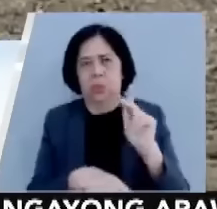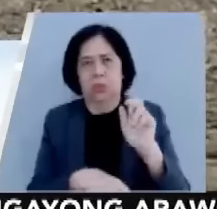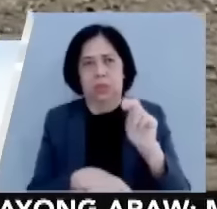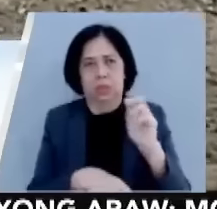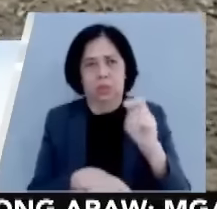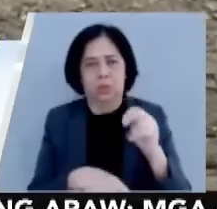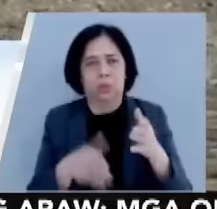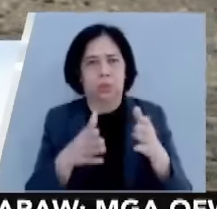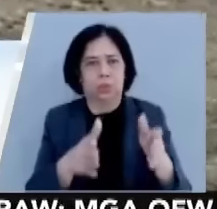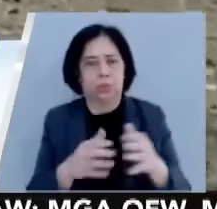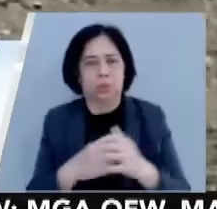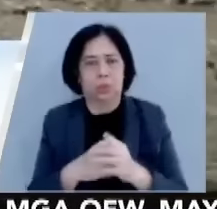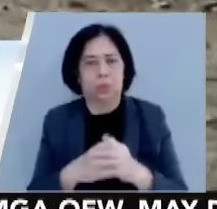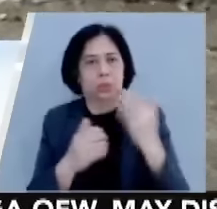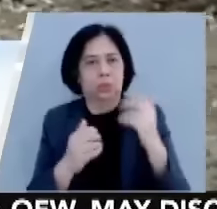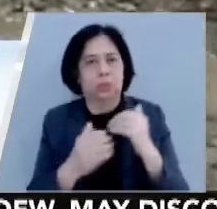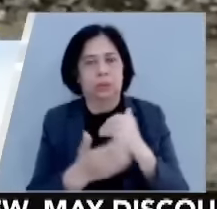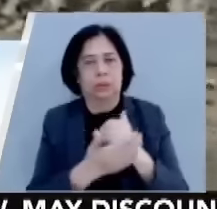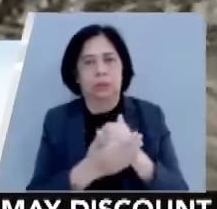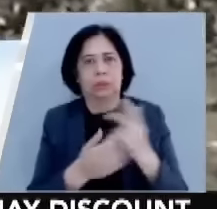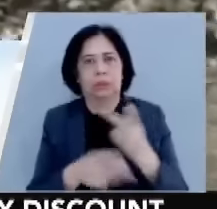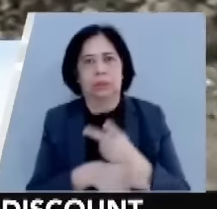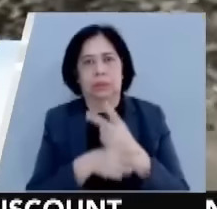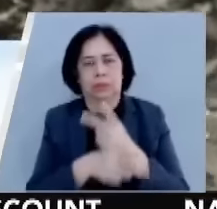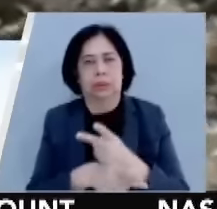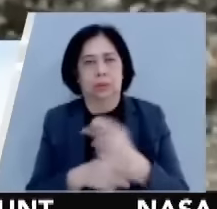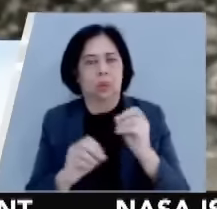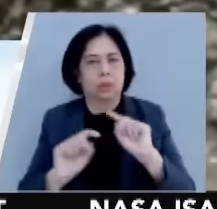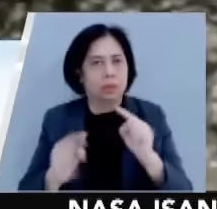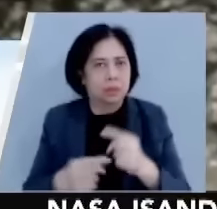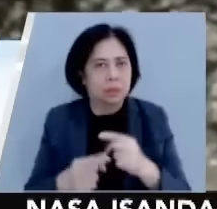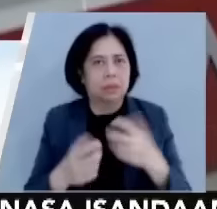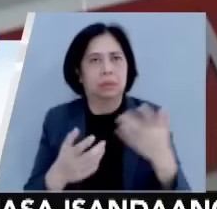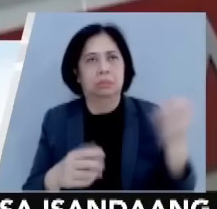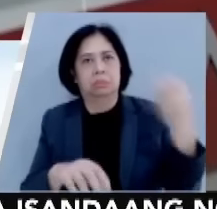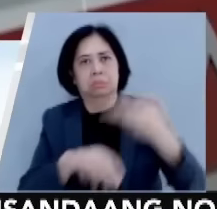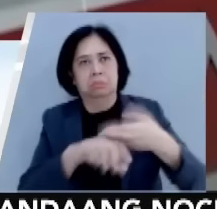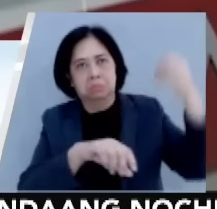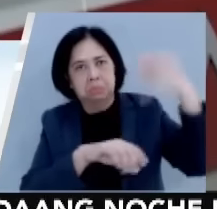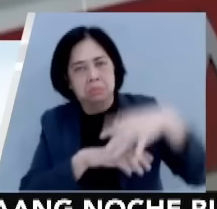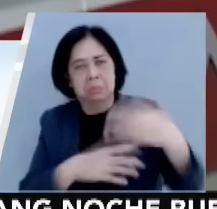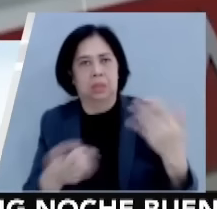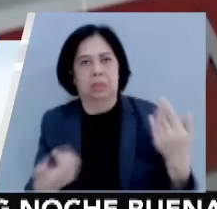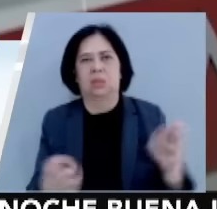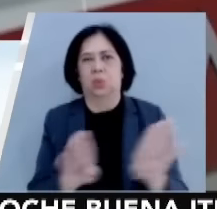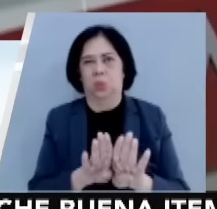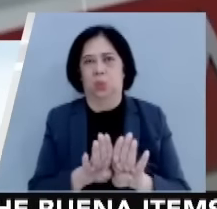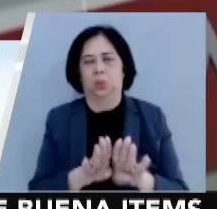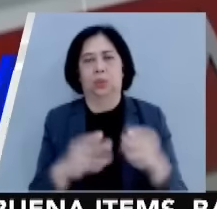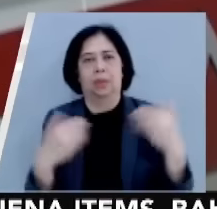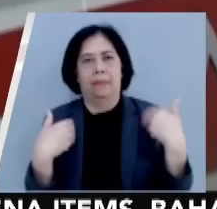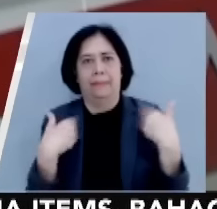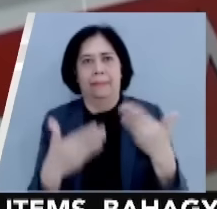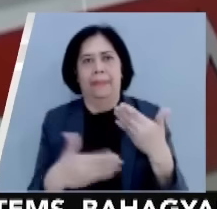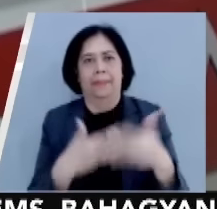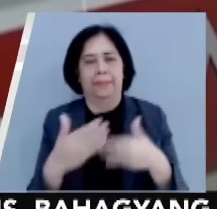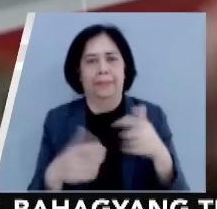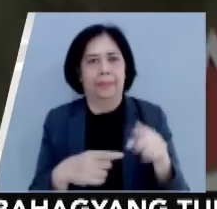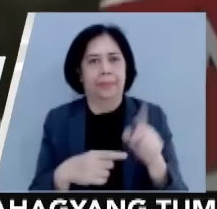mga pag-iingat sa bagyo. Kaya walang nasaktan o sasakyang nabagsakan ng guho. Merong ongoing na yung isang ginagawa is